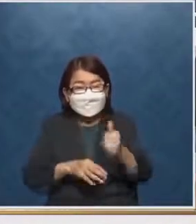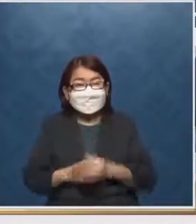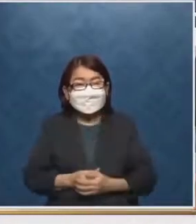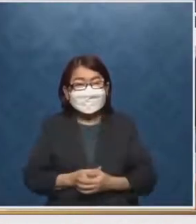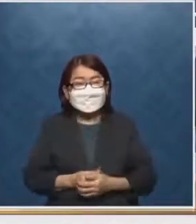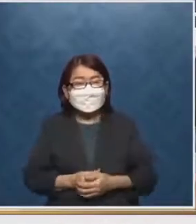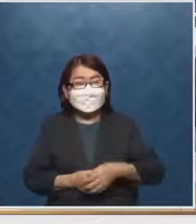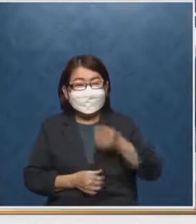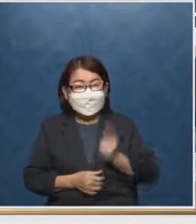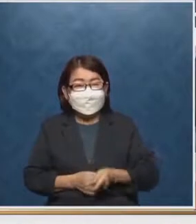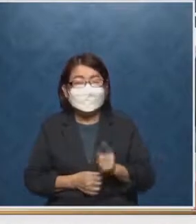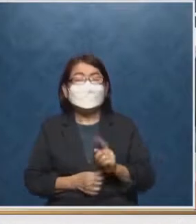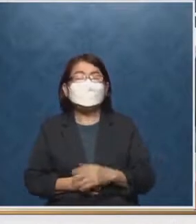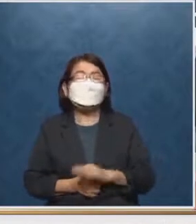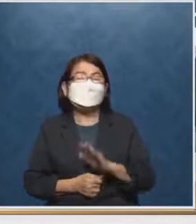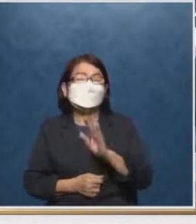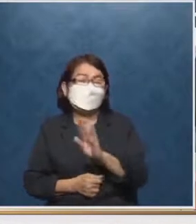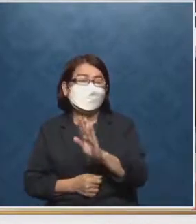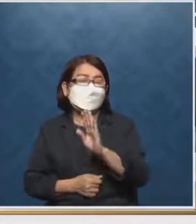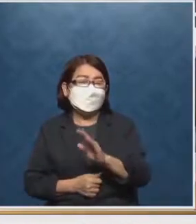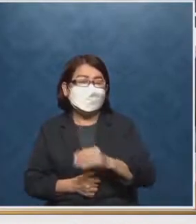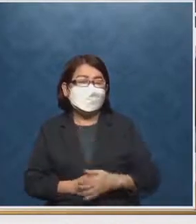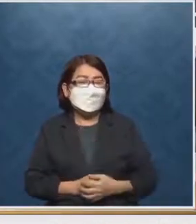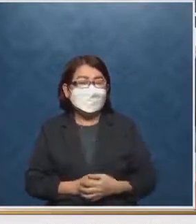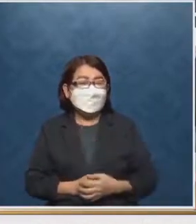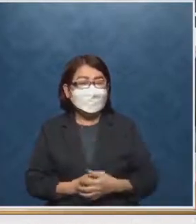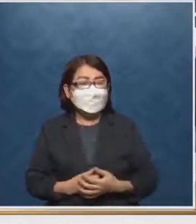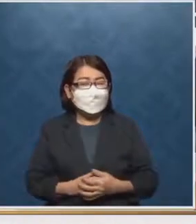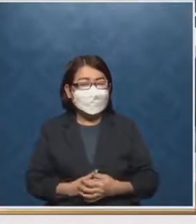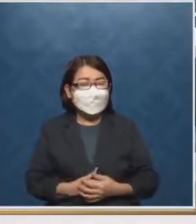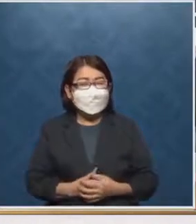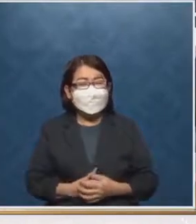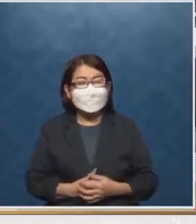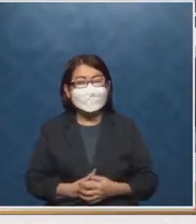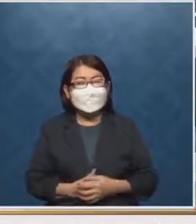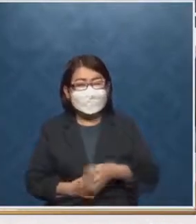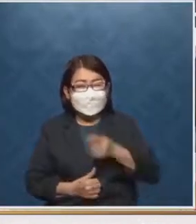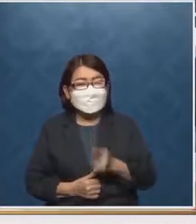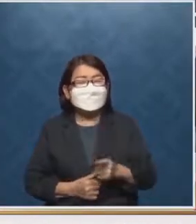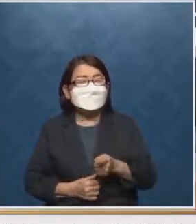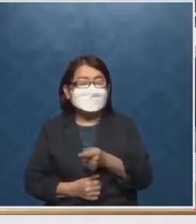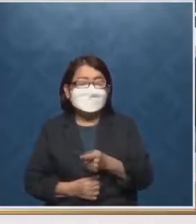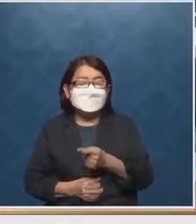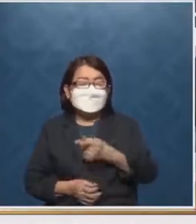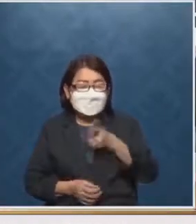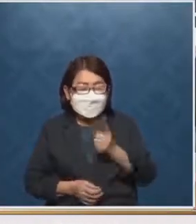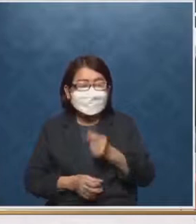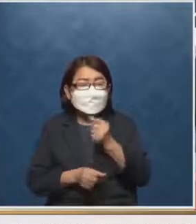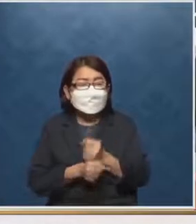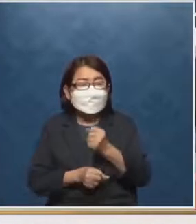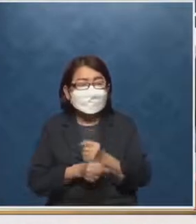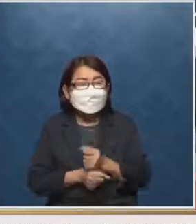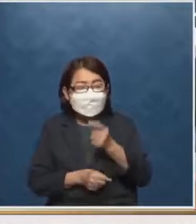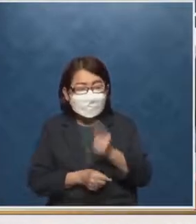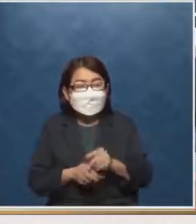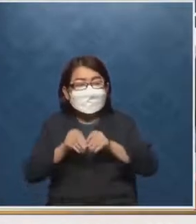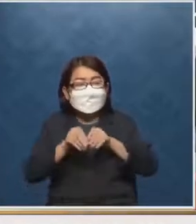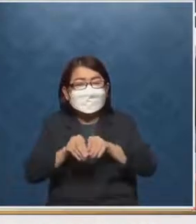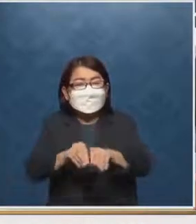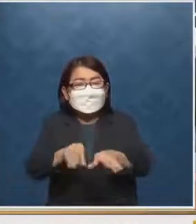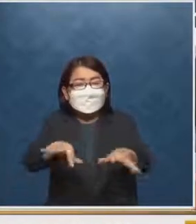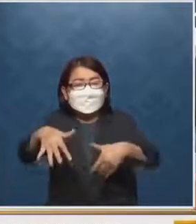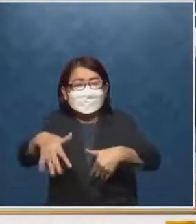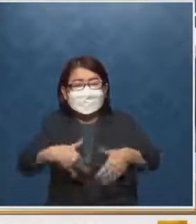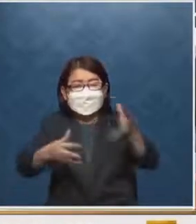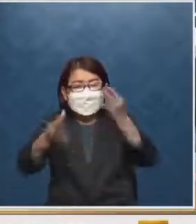ไม่พยายามที่จะกระจายออกมาให้เป็นที่รู้จักของคนทั่วๆไป